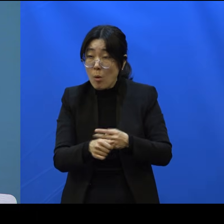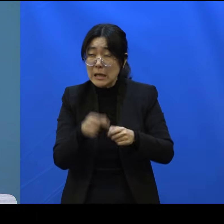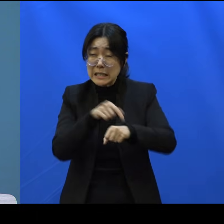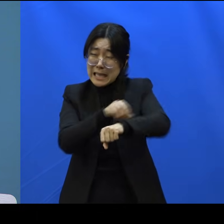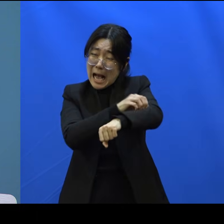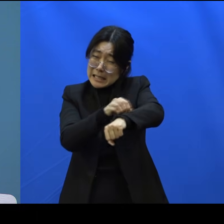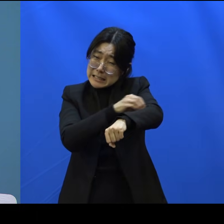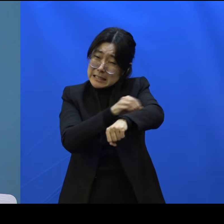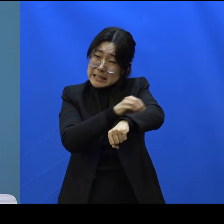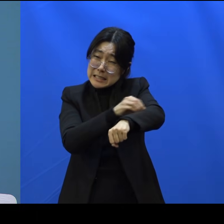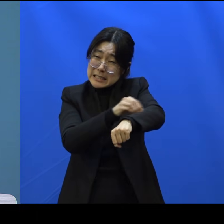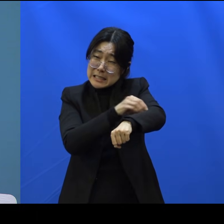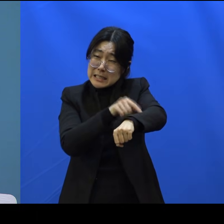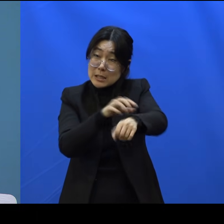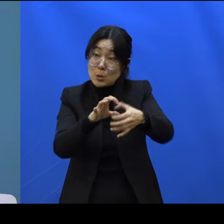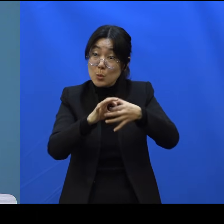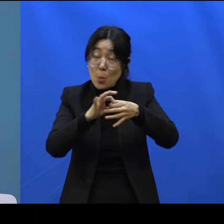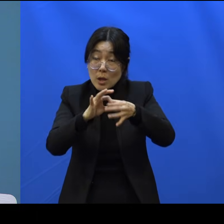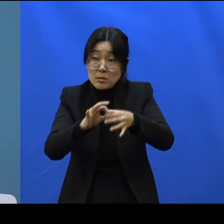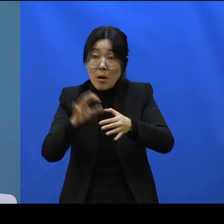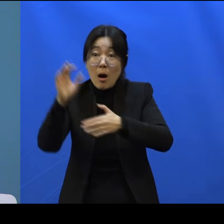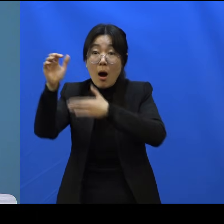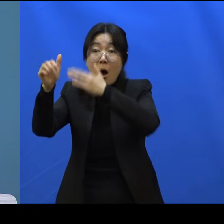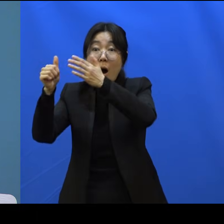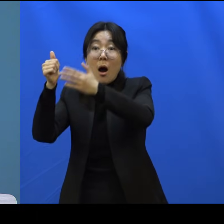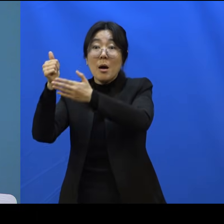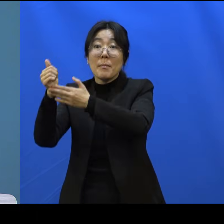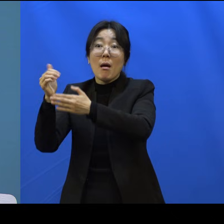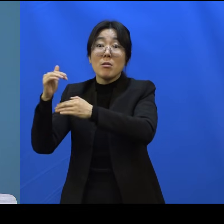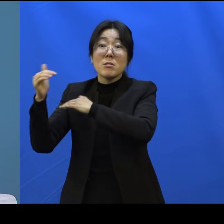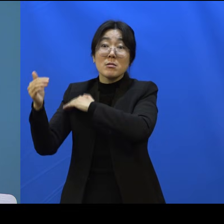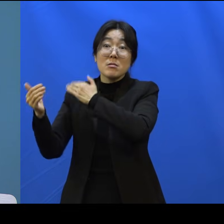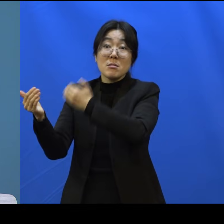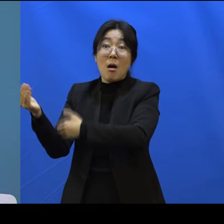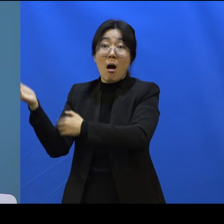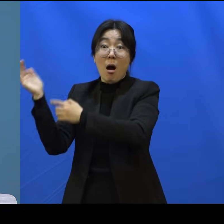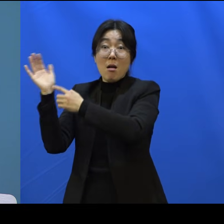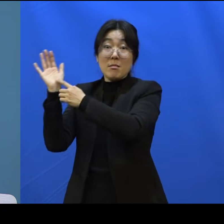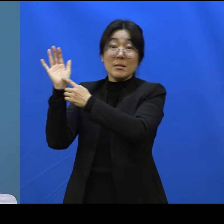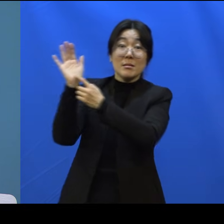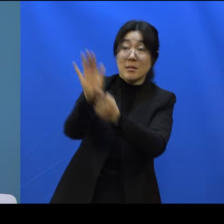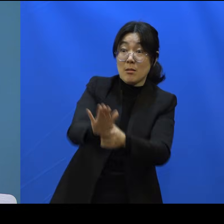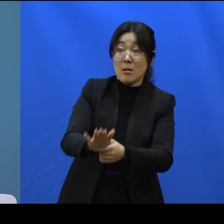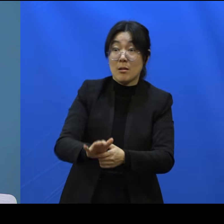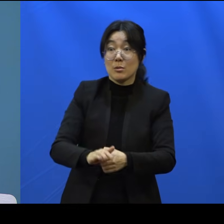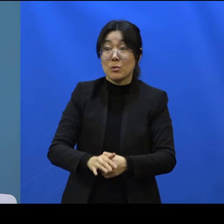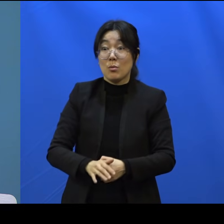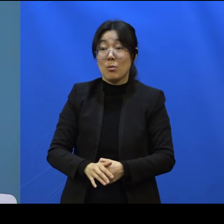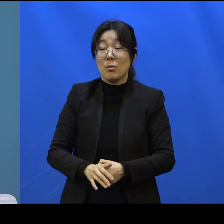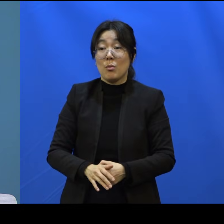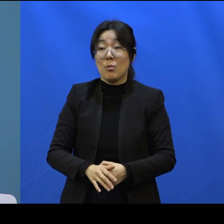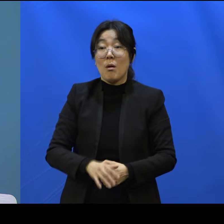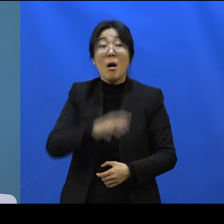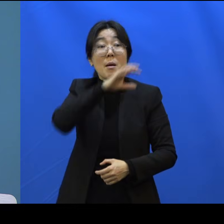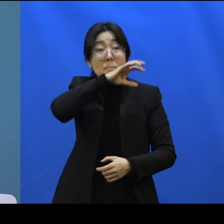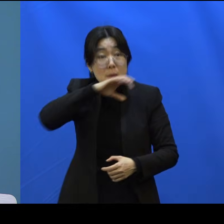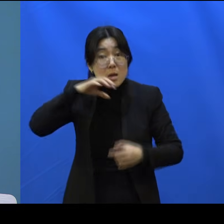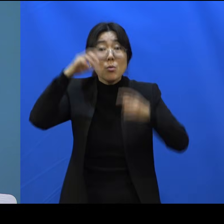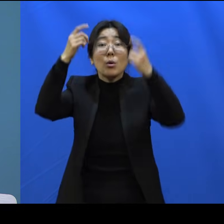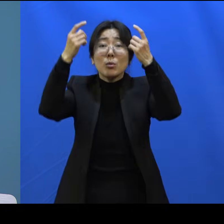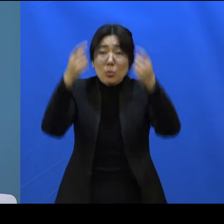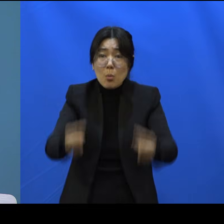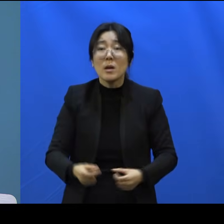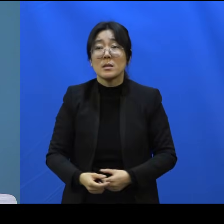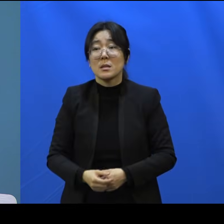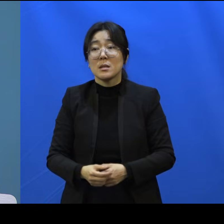가시를 통하여 반전을 일으키시고 하나님의 능력을 나타내시고 하나님의 강함을 드러내시고, 여러분 베드로도 마찬가지. 모든